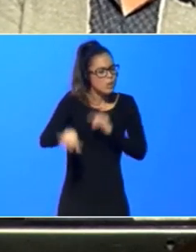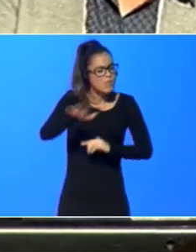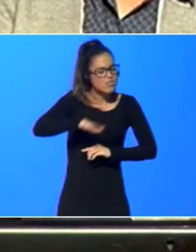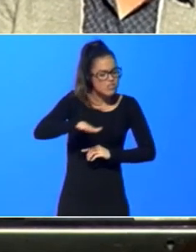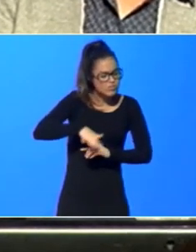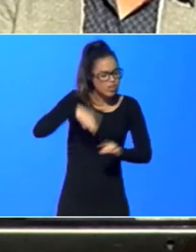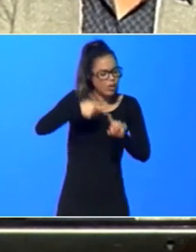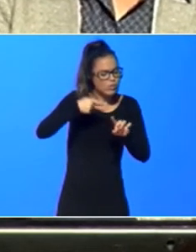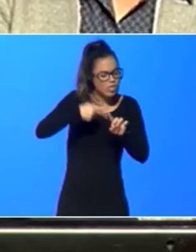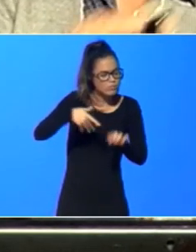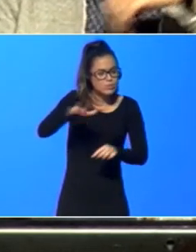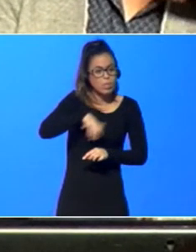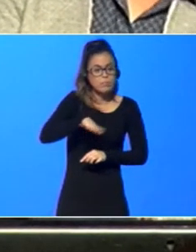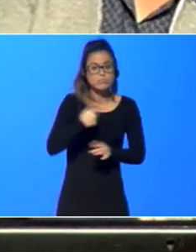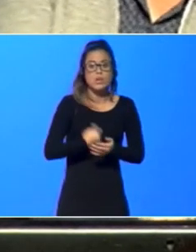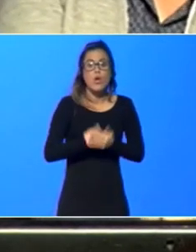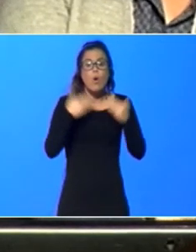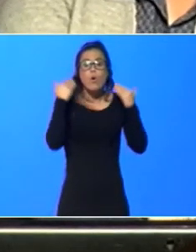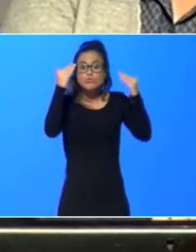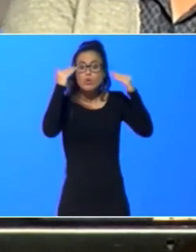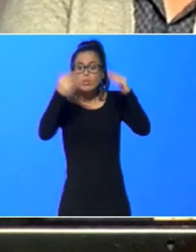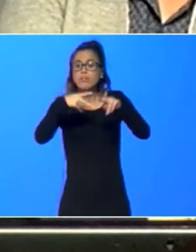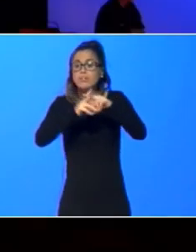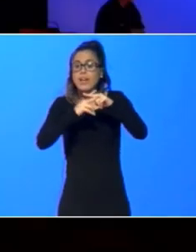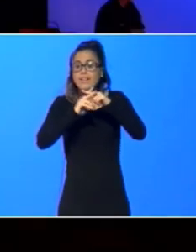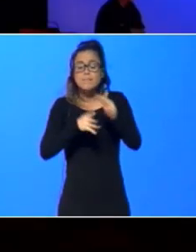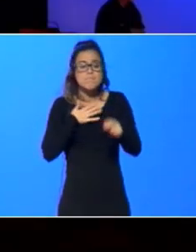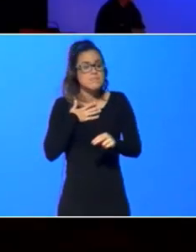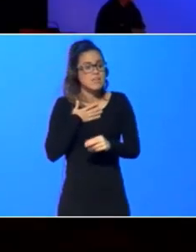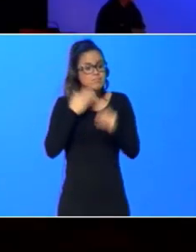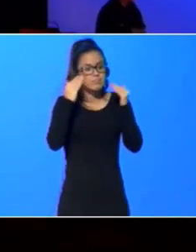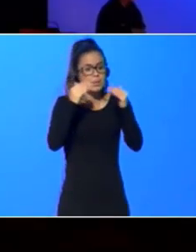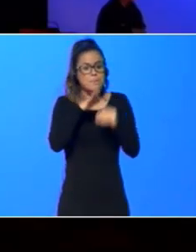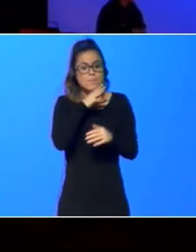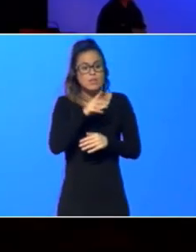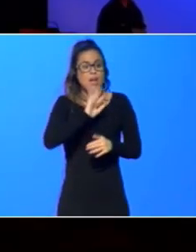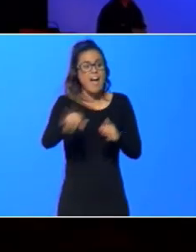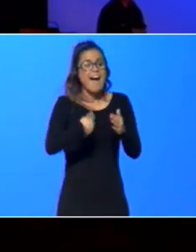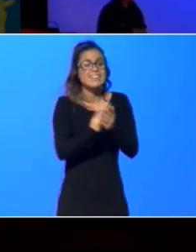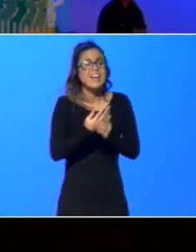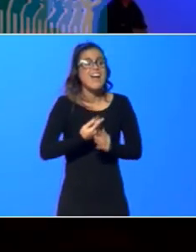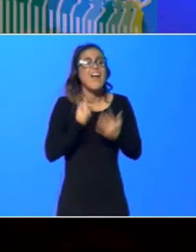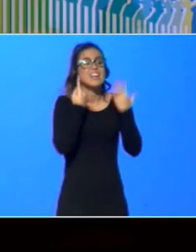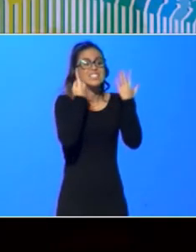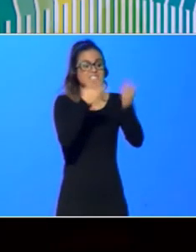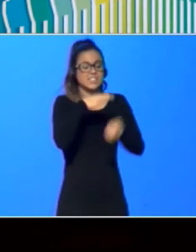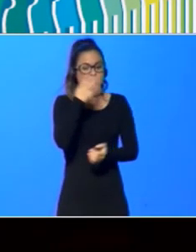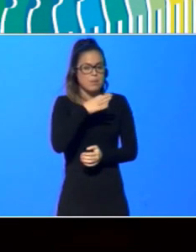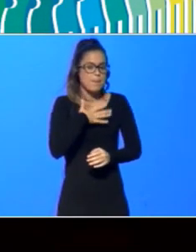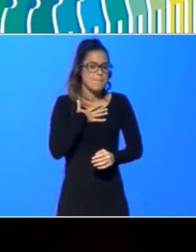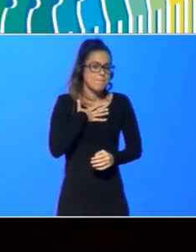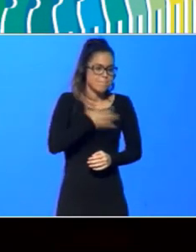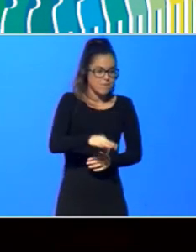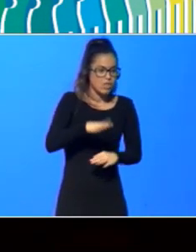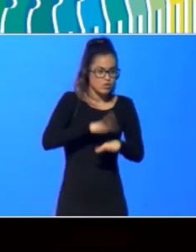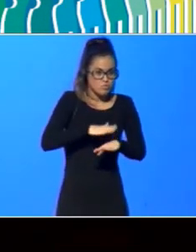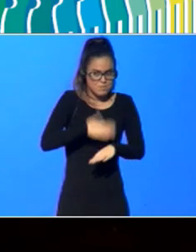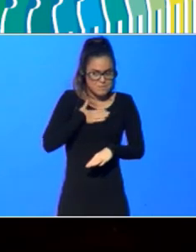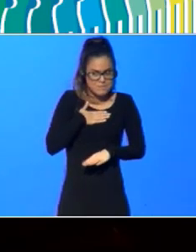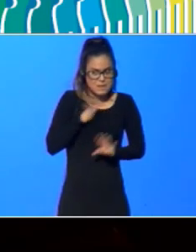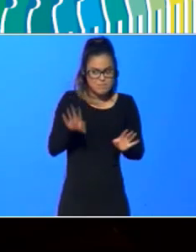gendun, eta nik zoriondu behar dut gure tailerreko jendia, zeseirak arte geratu zen. Behar bada nire kulpa batik, baina zeirak arte geratu